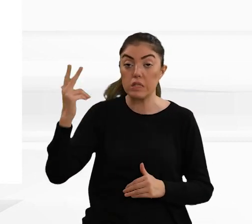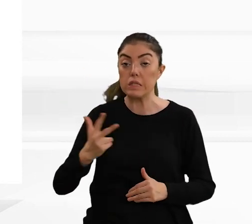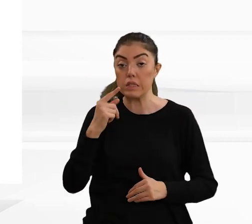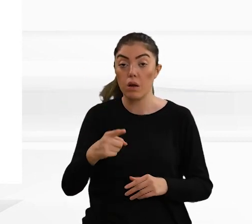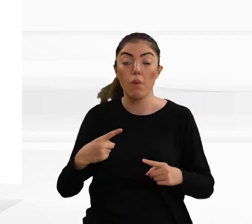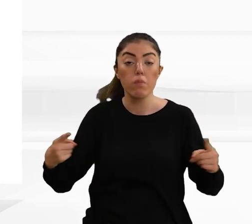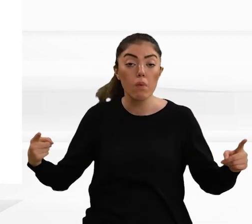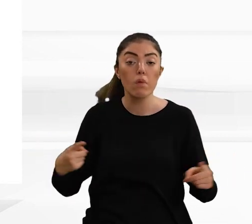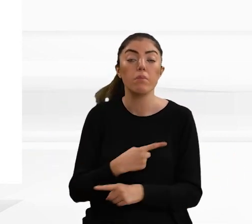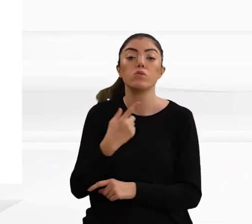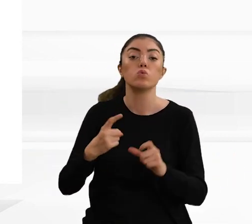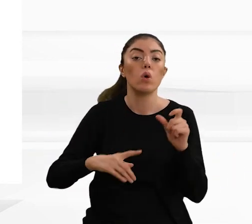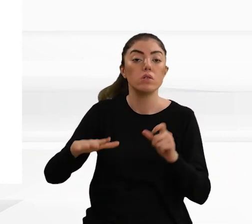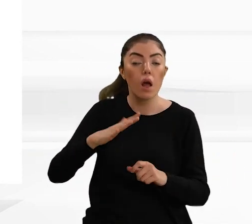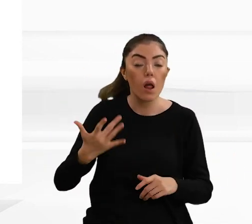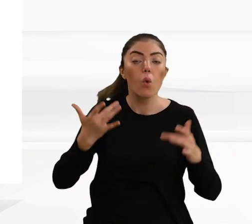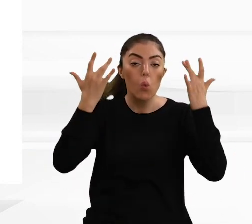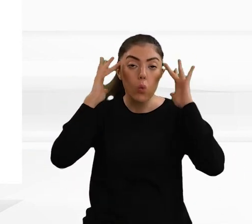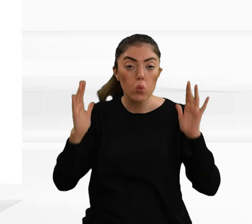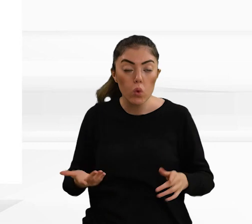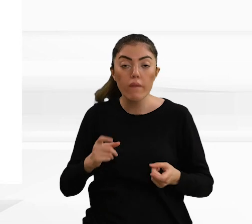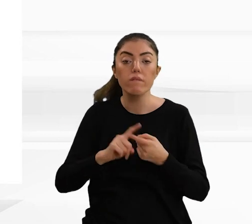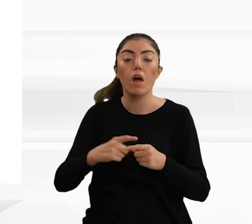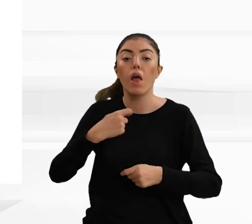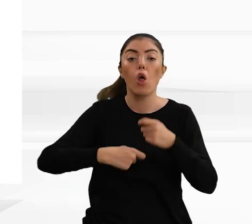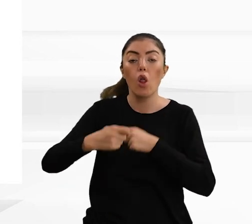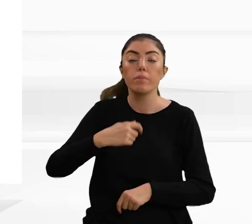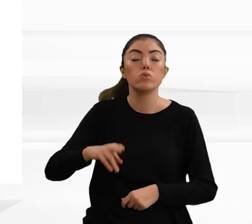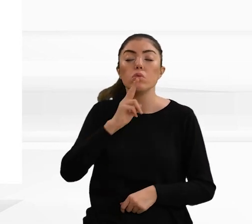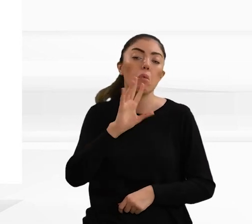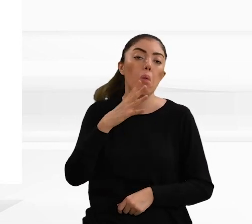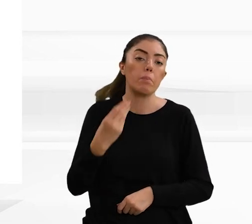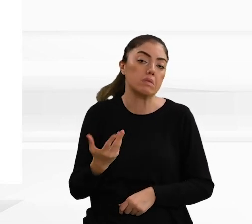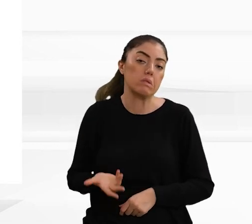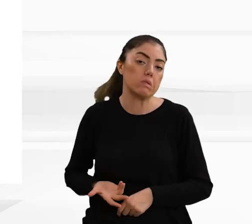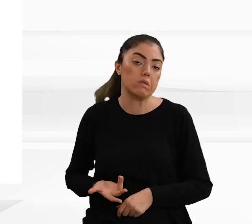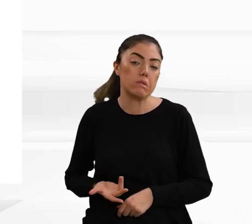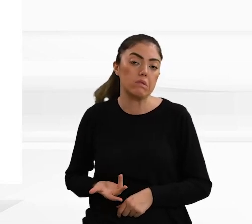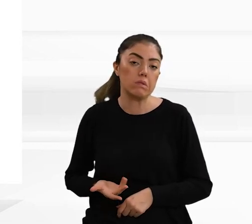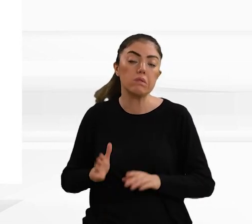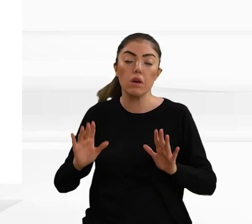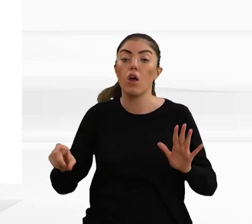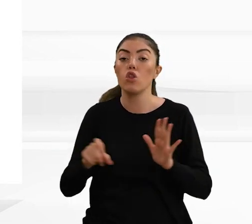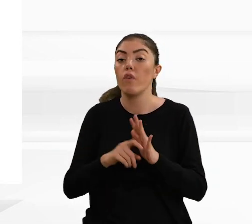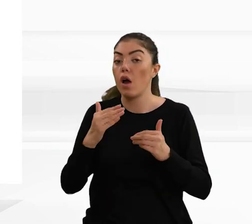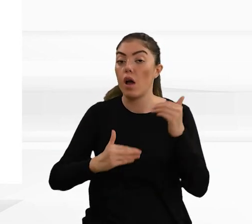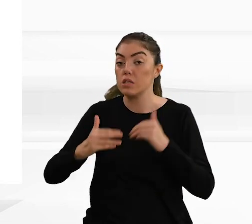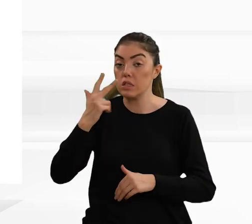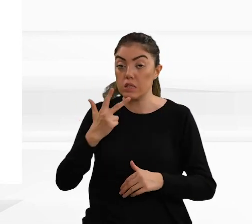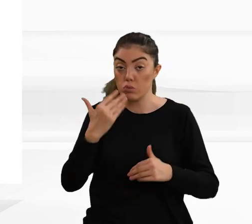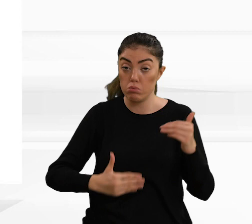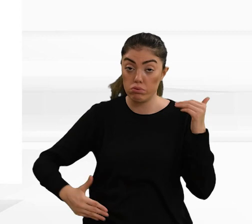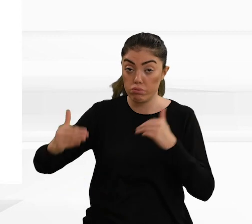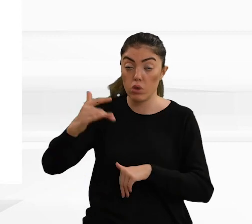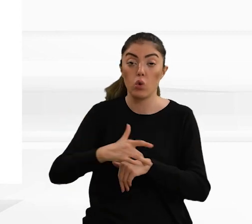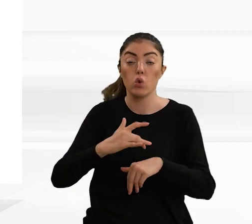hızının çeşitli sosyal kültürel ve ekonomik sonuçları olabilmektedir nüfus artış hızının